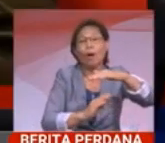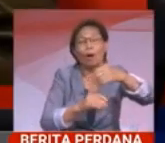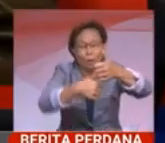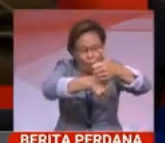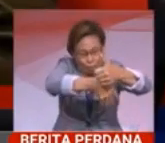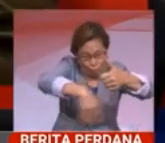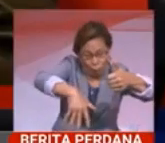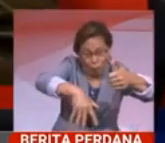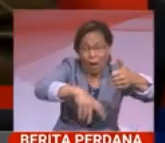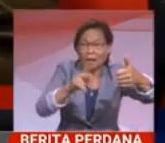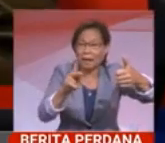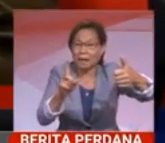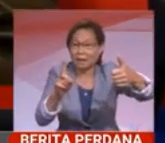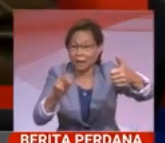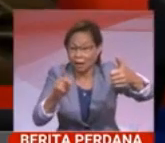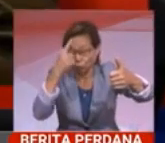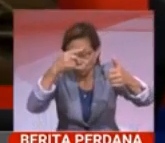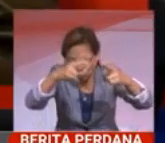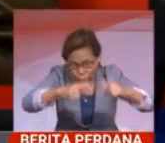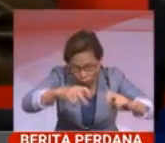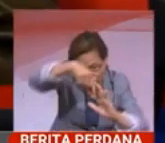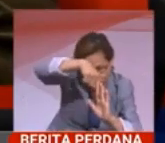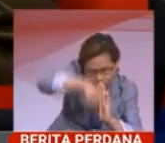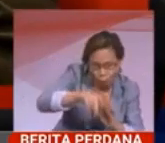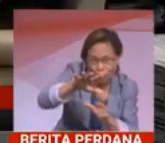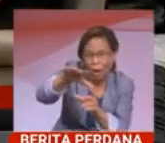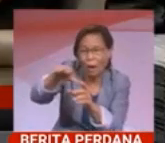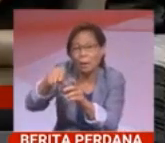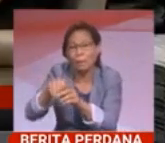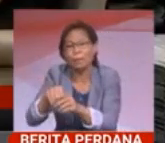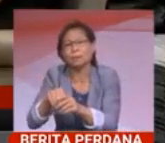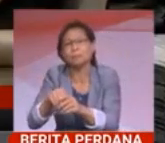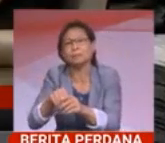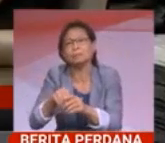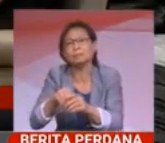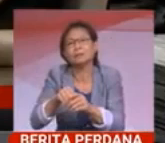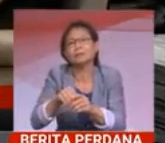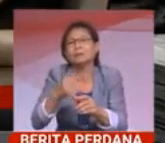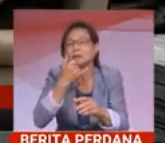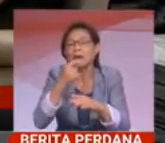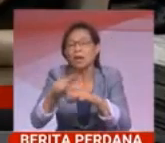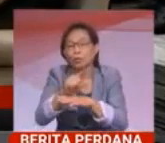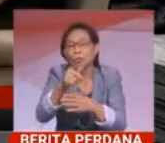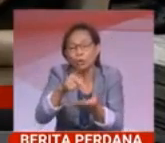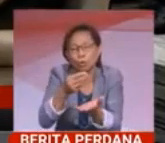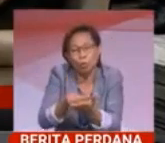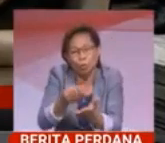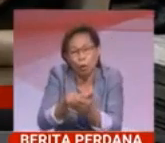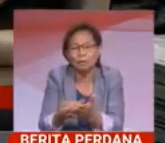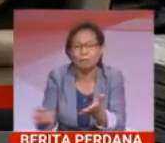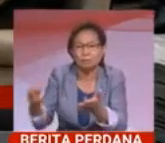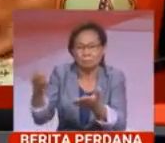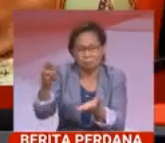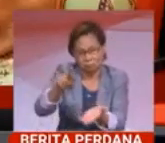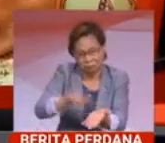bagi menjalankan sesatan secara terperinci daftar sekarang ke tiriskan pembelanjaan yang dilaporkan